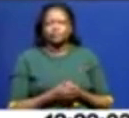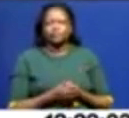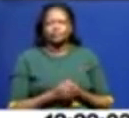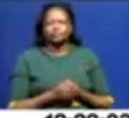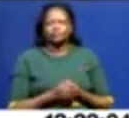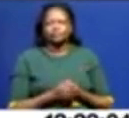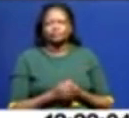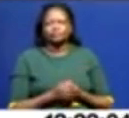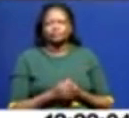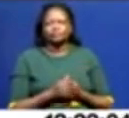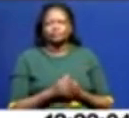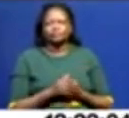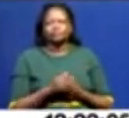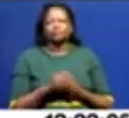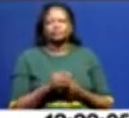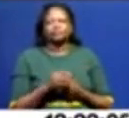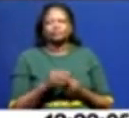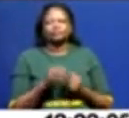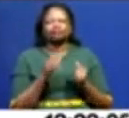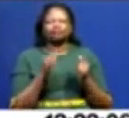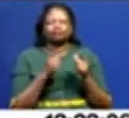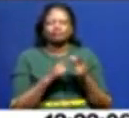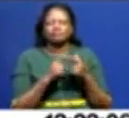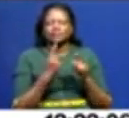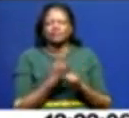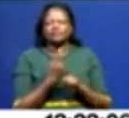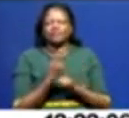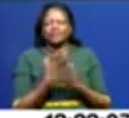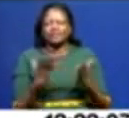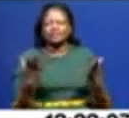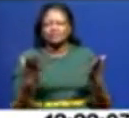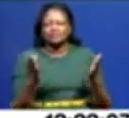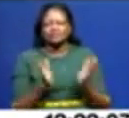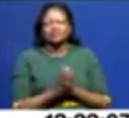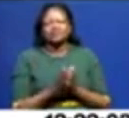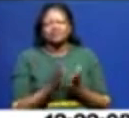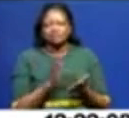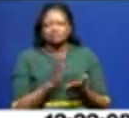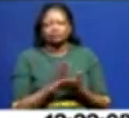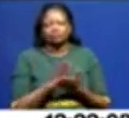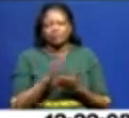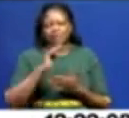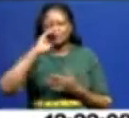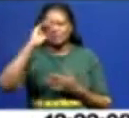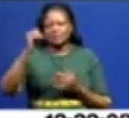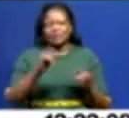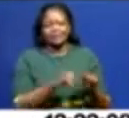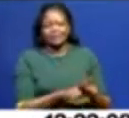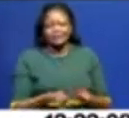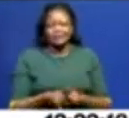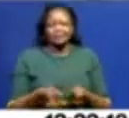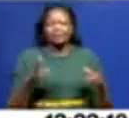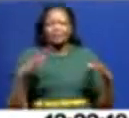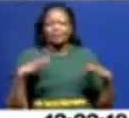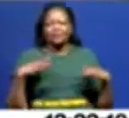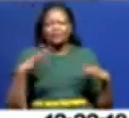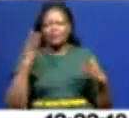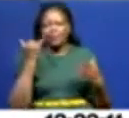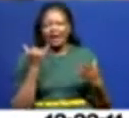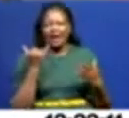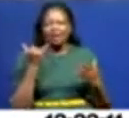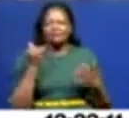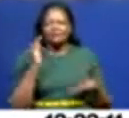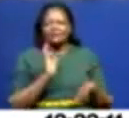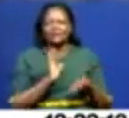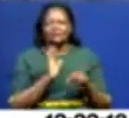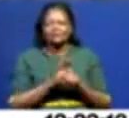baridi na tofu yenye harufu kali. Licha ya chakula, mji huo pia unajivunia maeneo